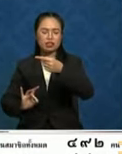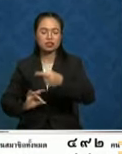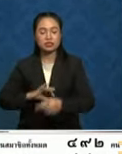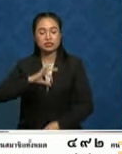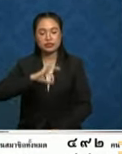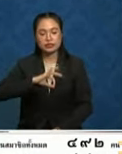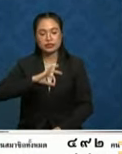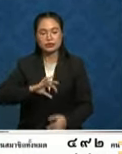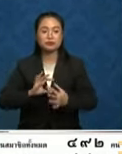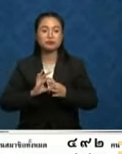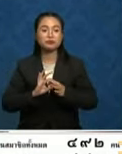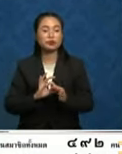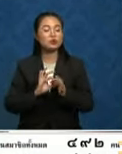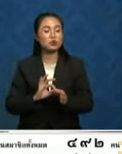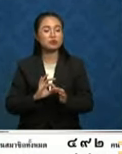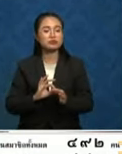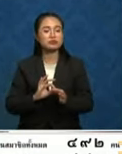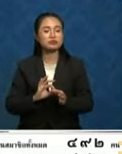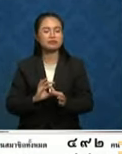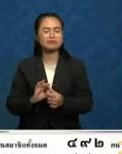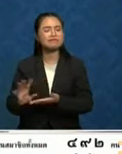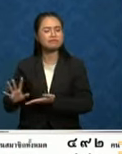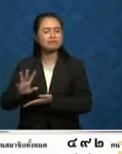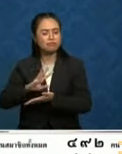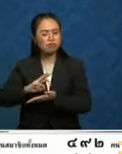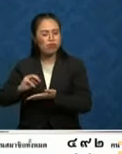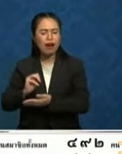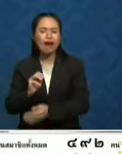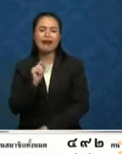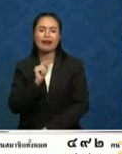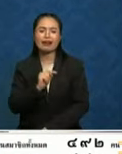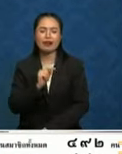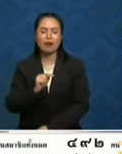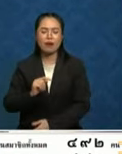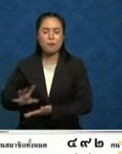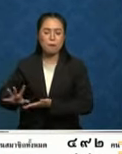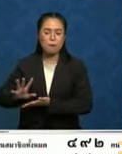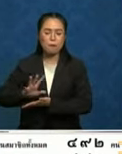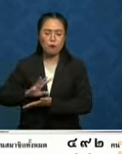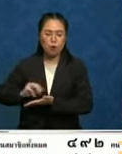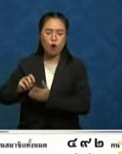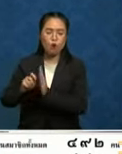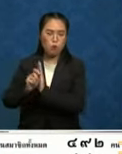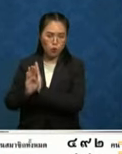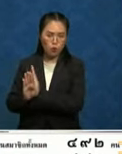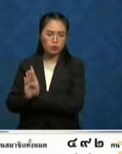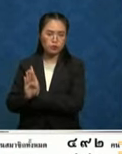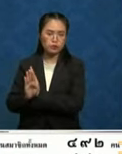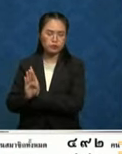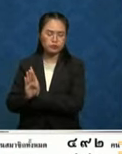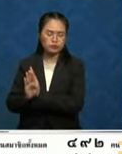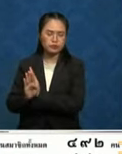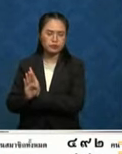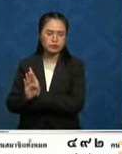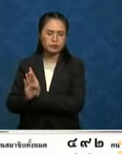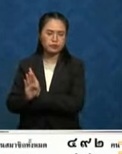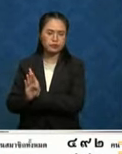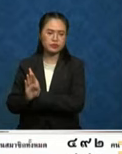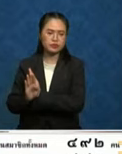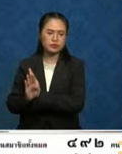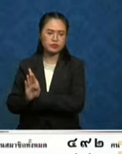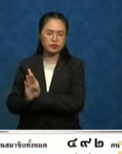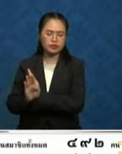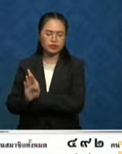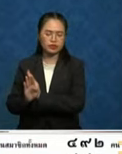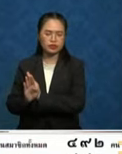ว่าในที่สุดเนี่ยมหาวิทาลัยเนี่ยจะหมออุบลจะเสียโฟกัสหรือเสียความ